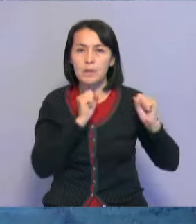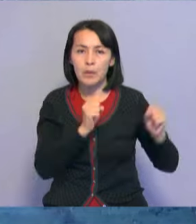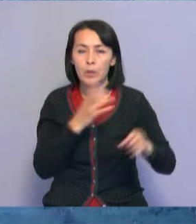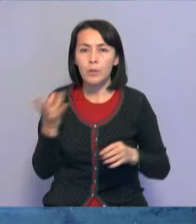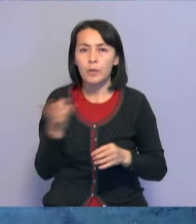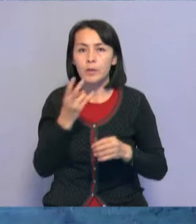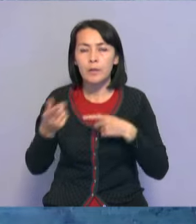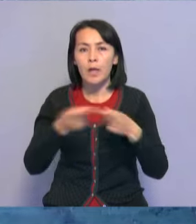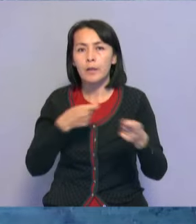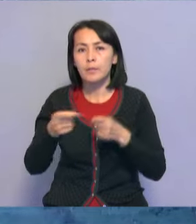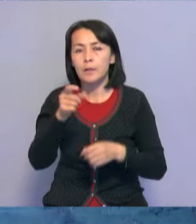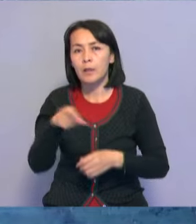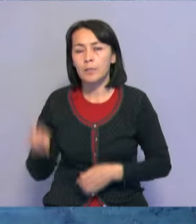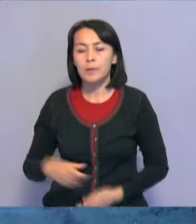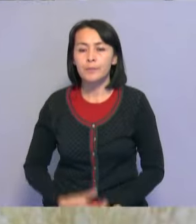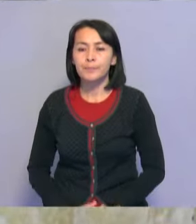жоқ дейді әкімдік өкілдері.